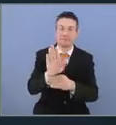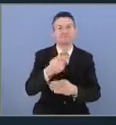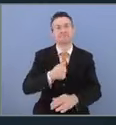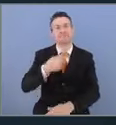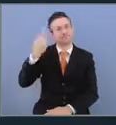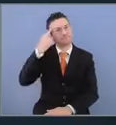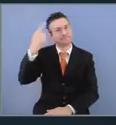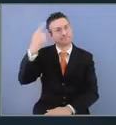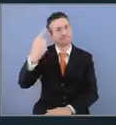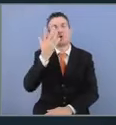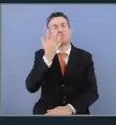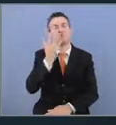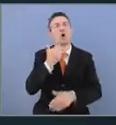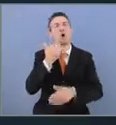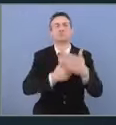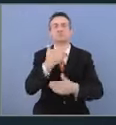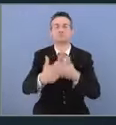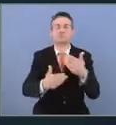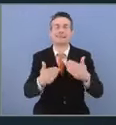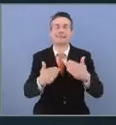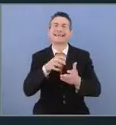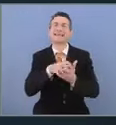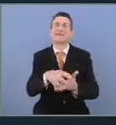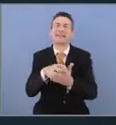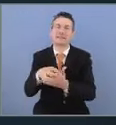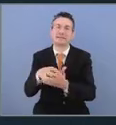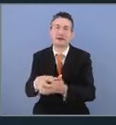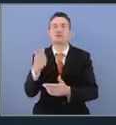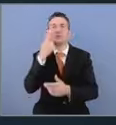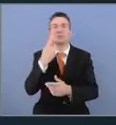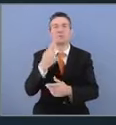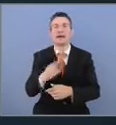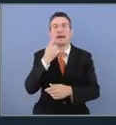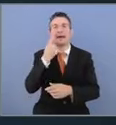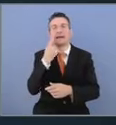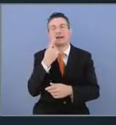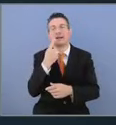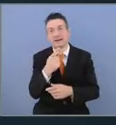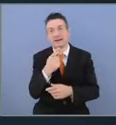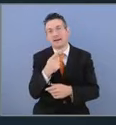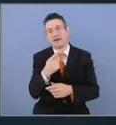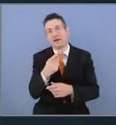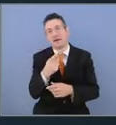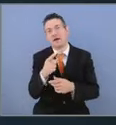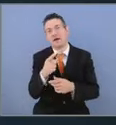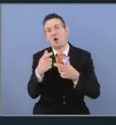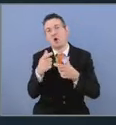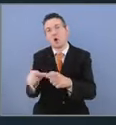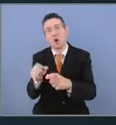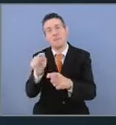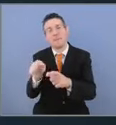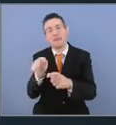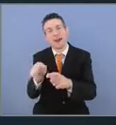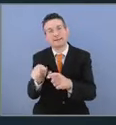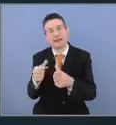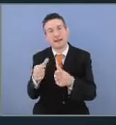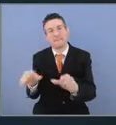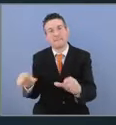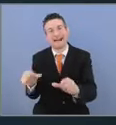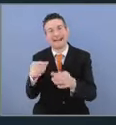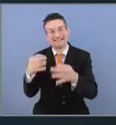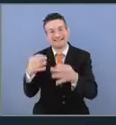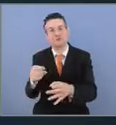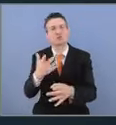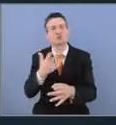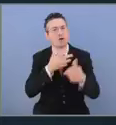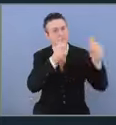un investimento sulla componente Presid, anzi ricordo a tutti che comunque c'è un bando che è tuttora aperto,